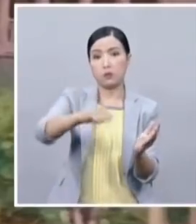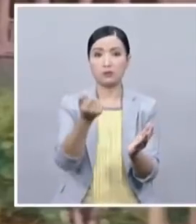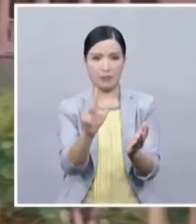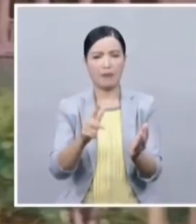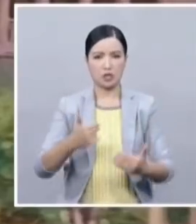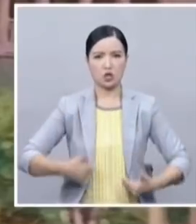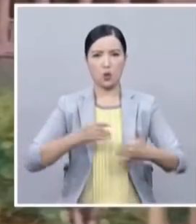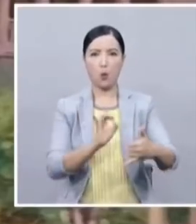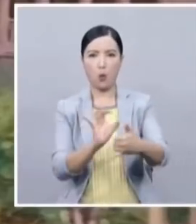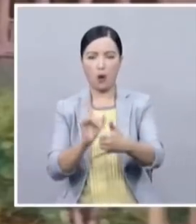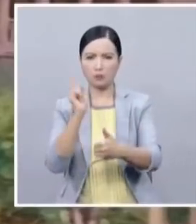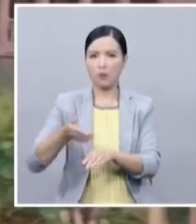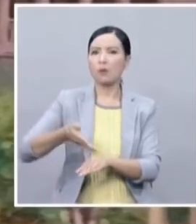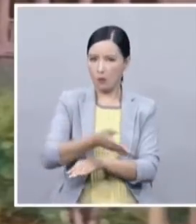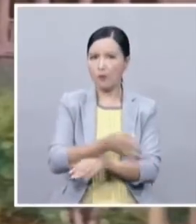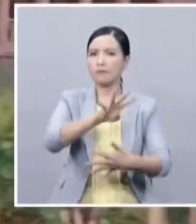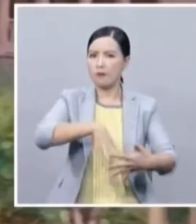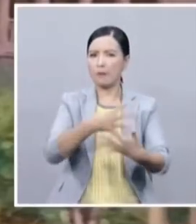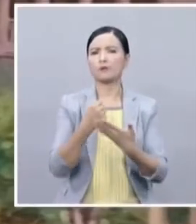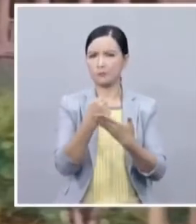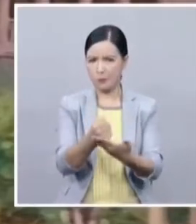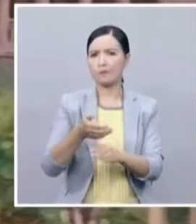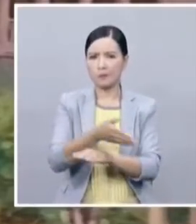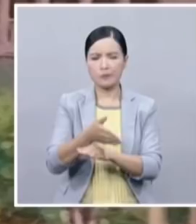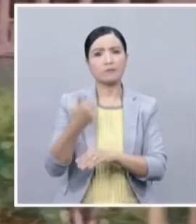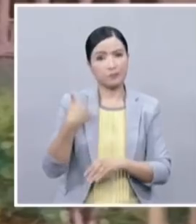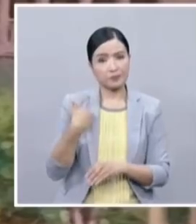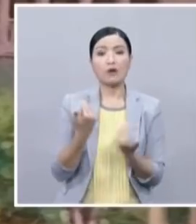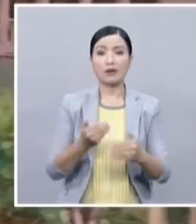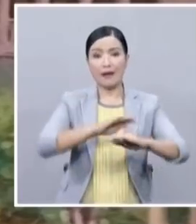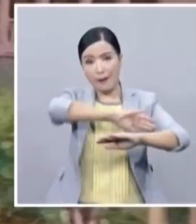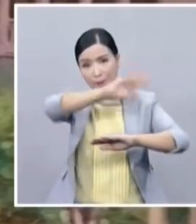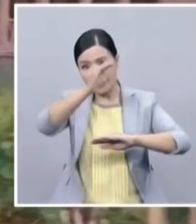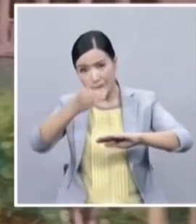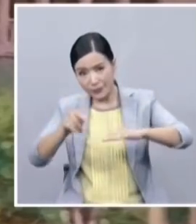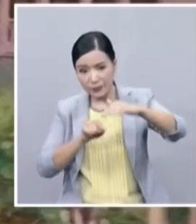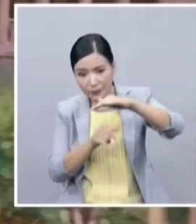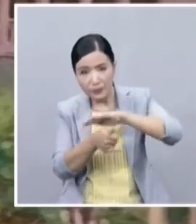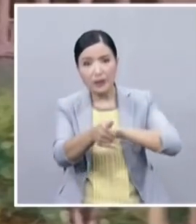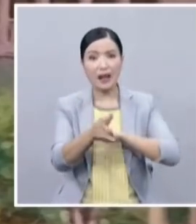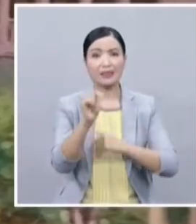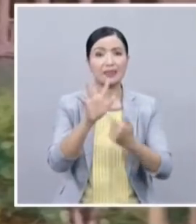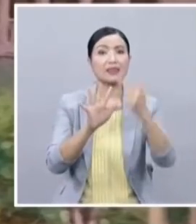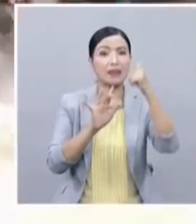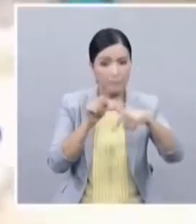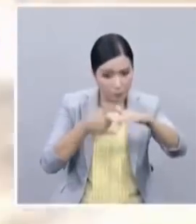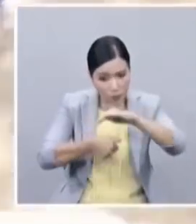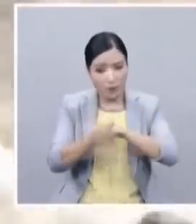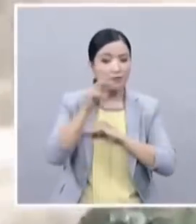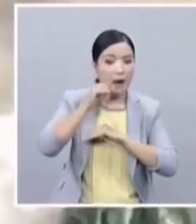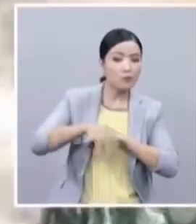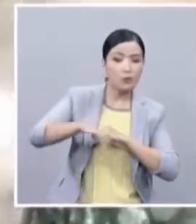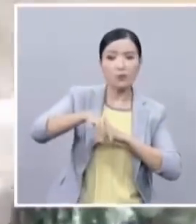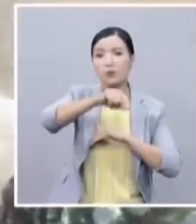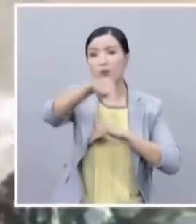างๆก็ทำให้ครบวงจรเตรียมการล่วงหน้านะวันนี้ก็เรื่องถ้ำเรื่องน้ำเรื่องน้ำต่าง